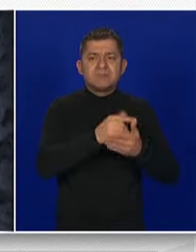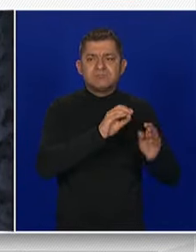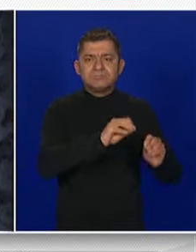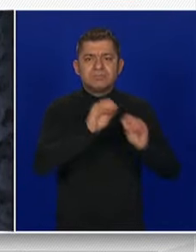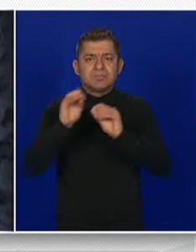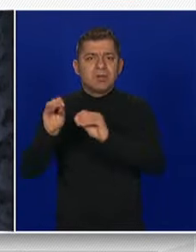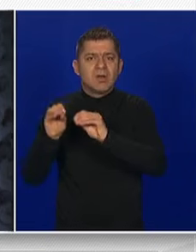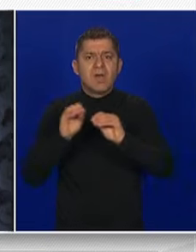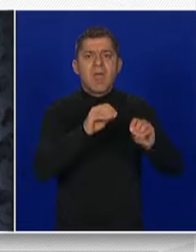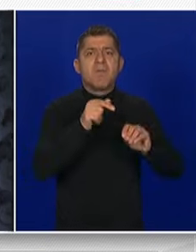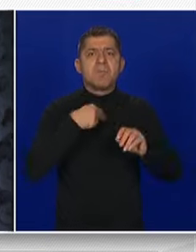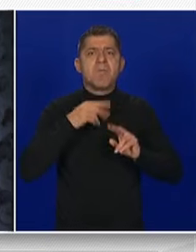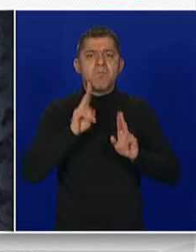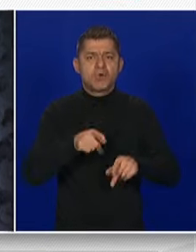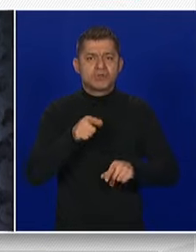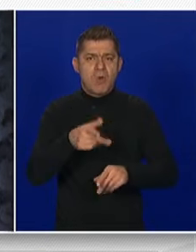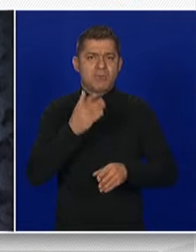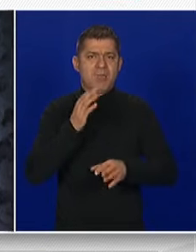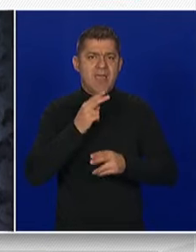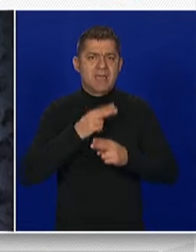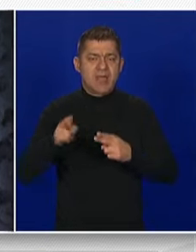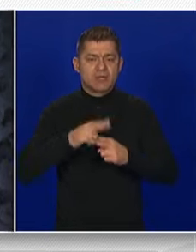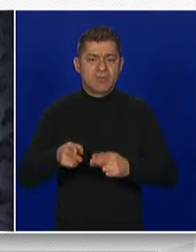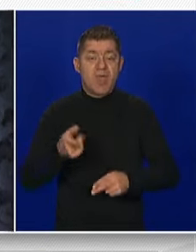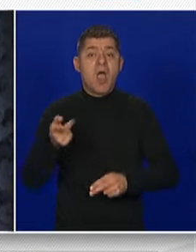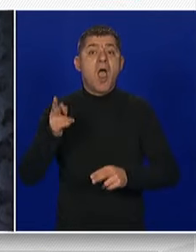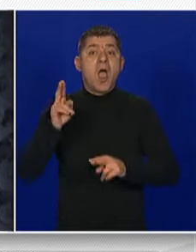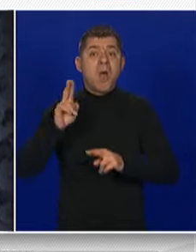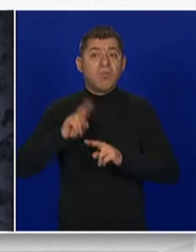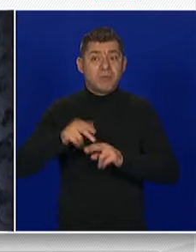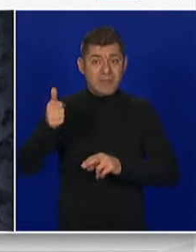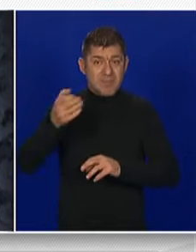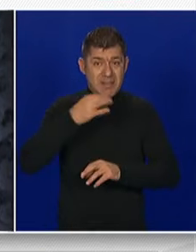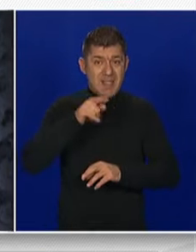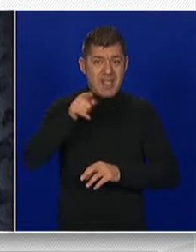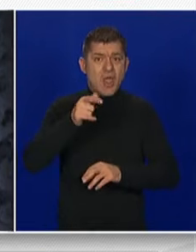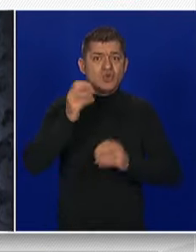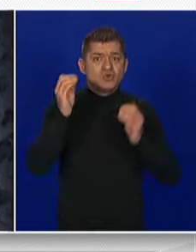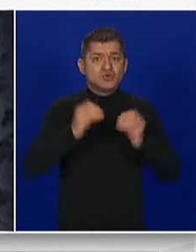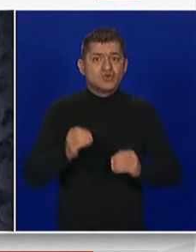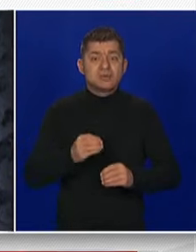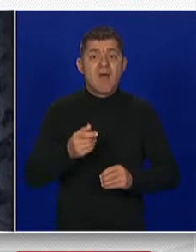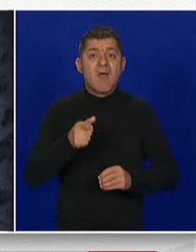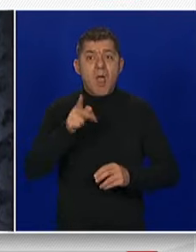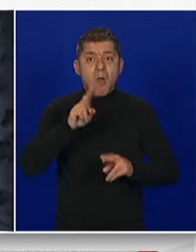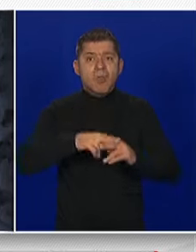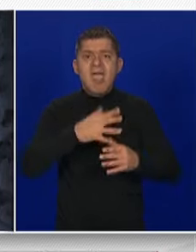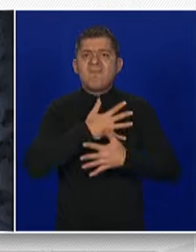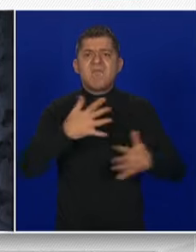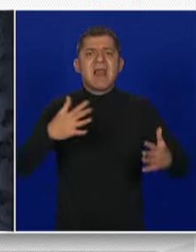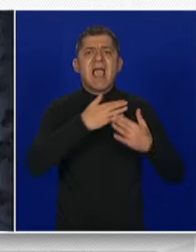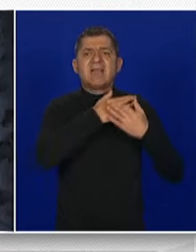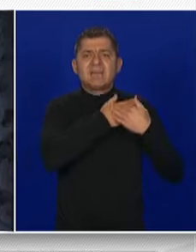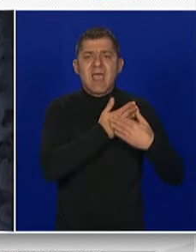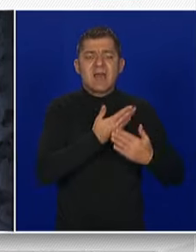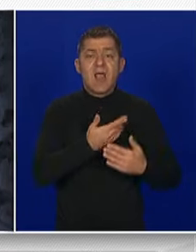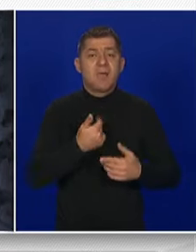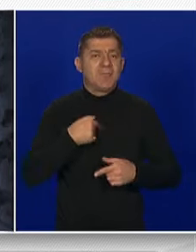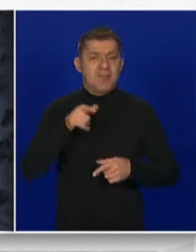možemo odgovoriti. Na vaše pitanje da li će u jednom trenutku sustav biti preopterećen, apsolutno nije moguće odgovoriti, međutim, kao što